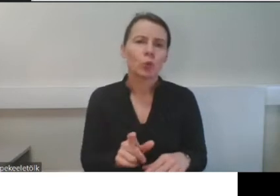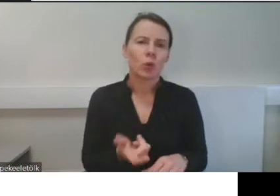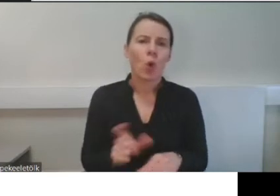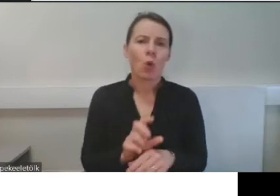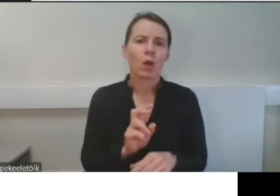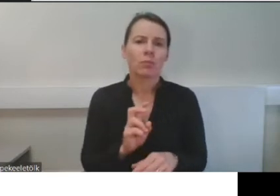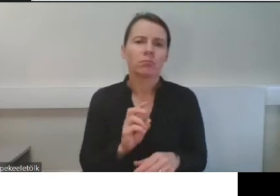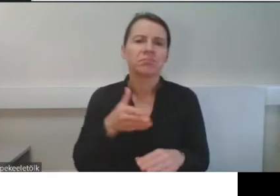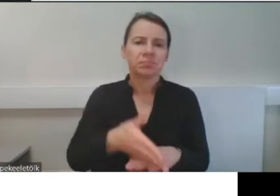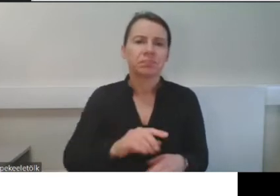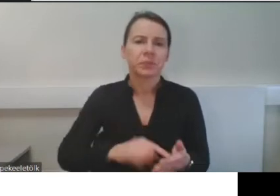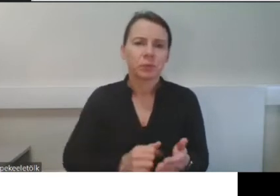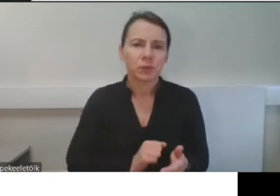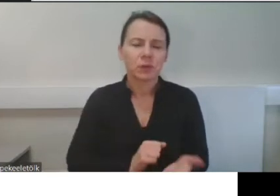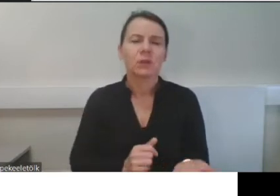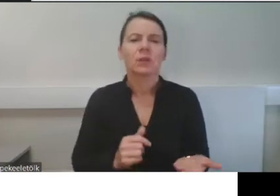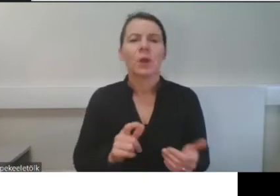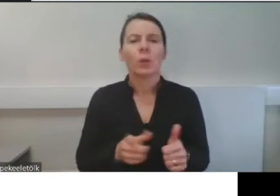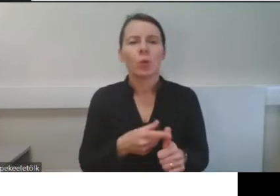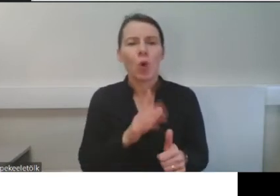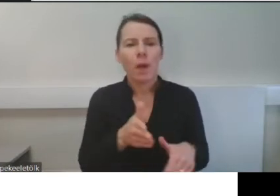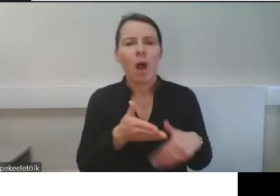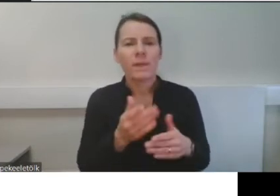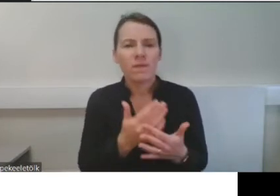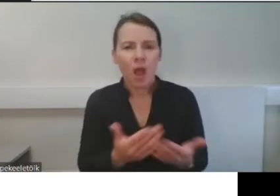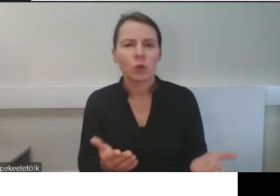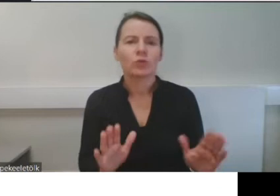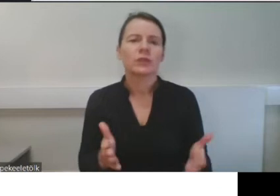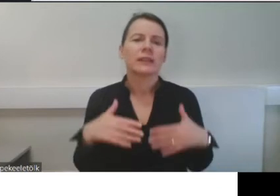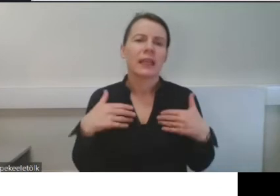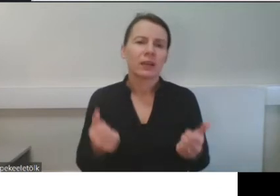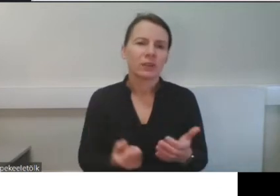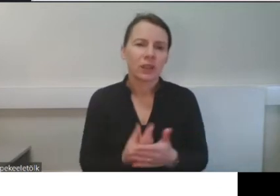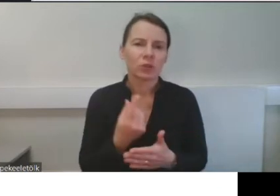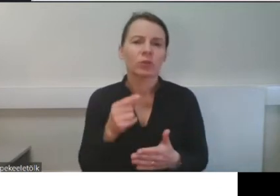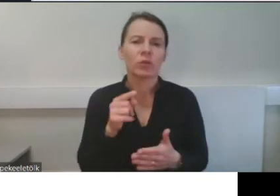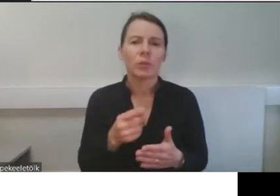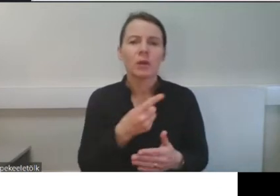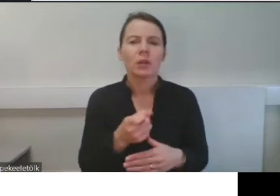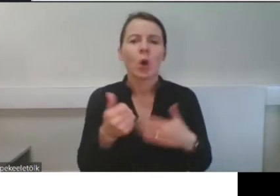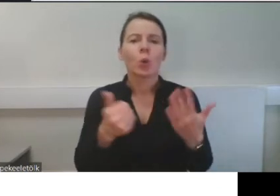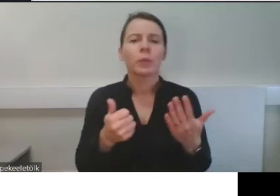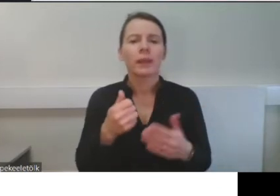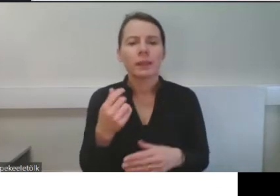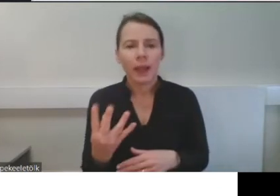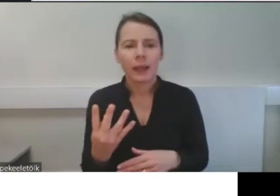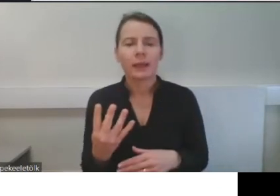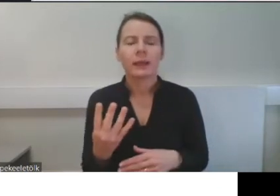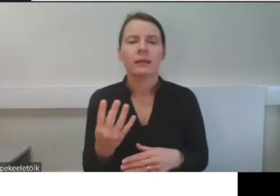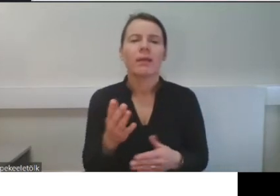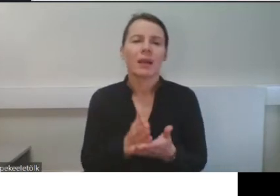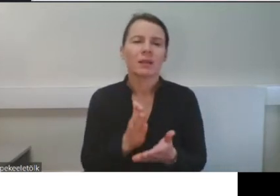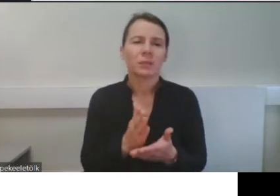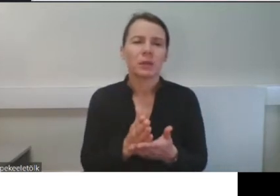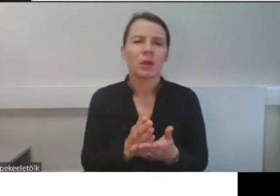on ka natukene andmete väljavõtmisega selles mõttes probleeme. Et pöördumise teemade juurde